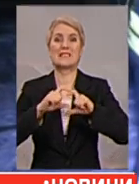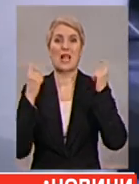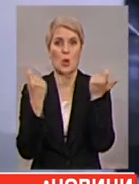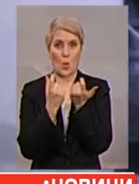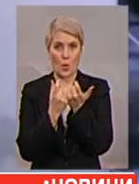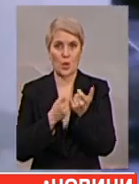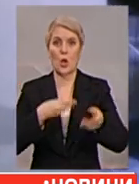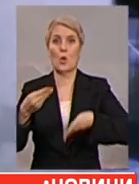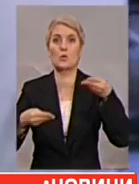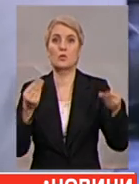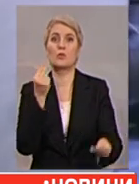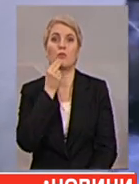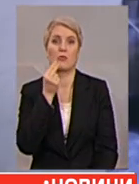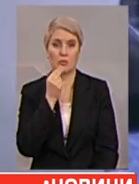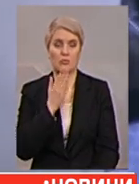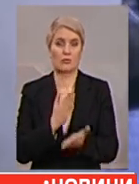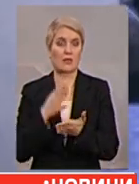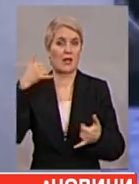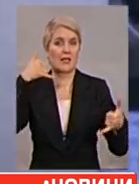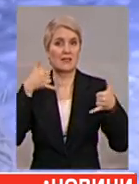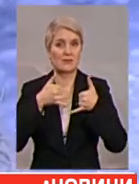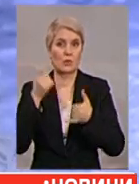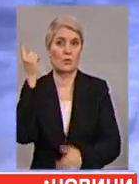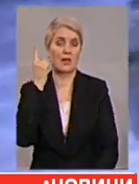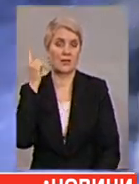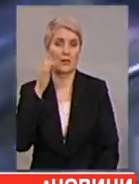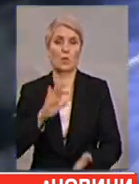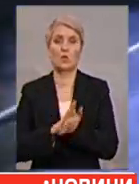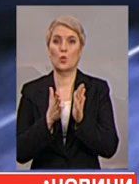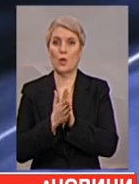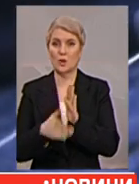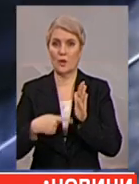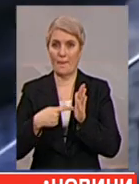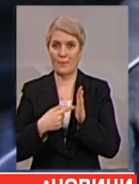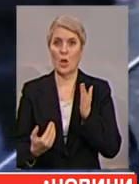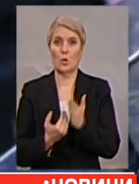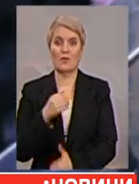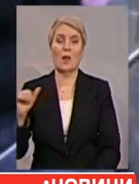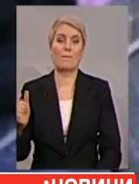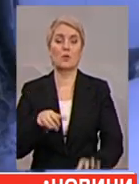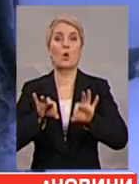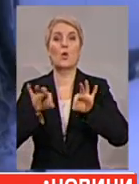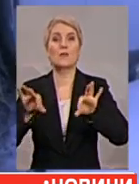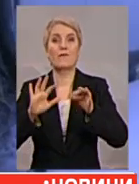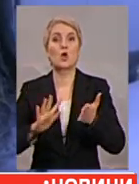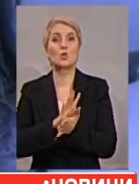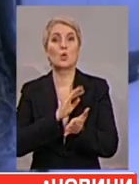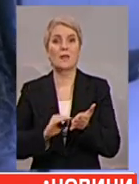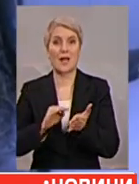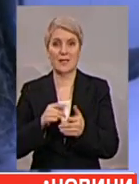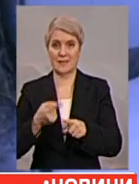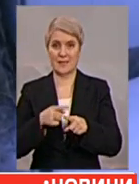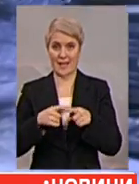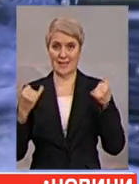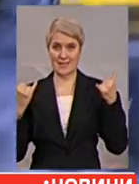Там роздають їжу, є мобільний зв'язок, інтернет. Про ситуацію в місті новинам на першому розказав журналіст Артем Білов, який зараз працює в